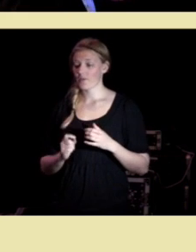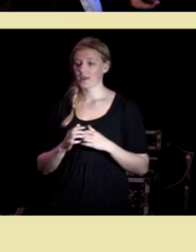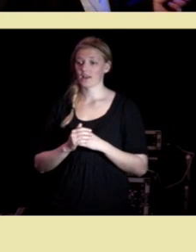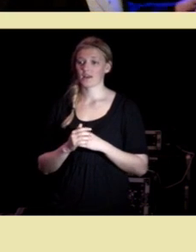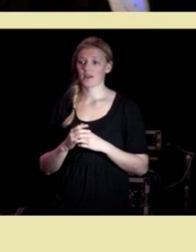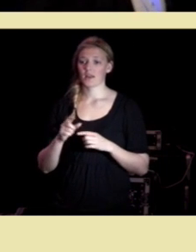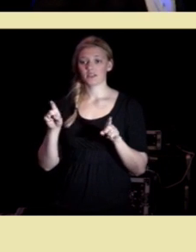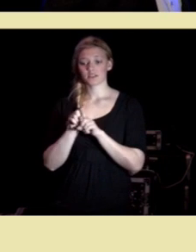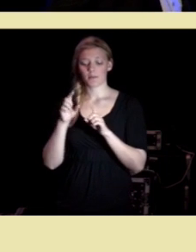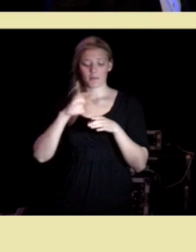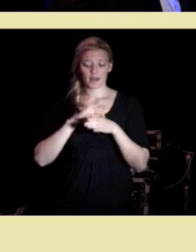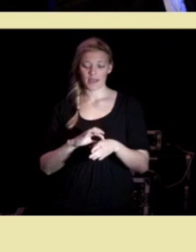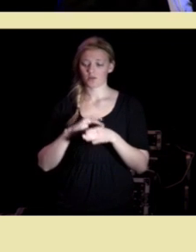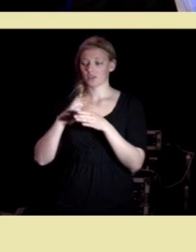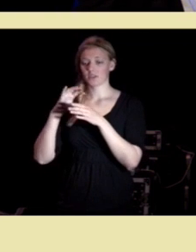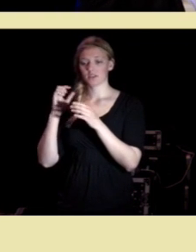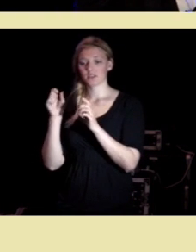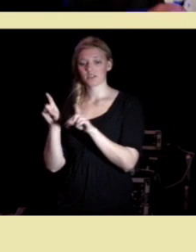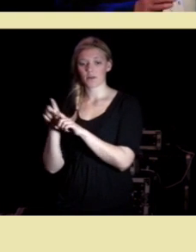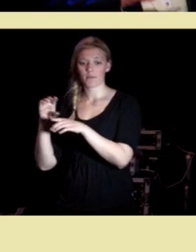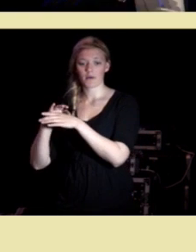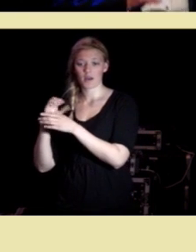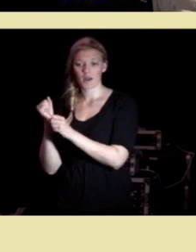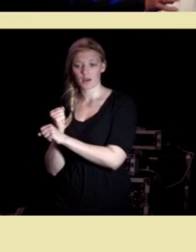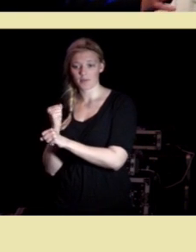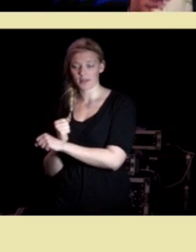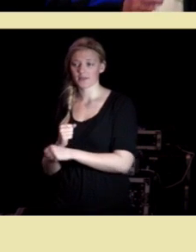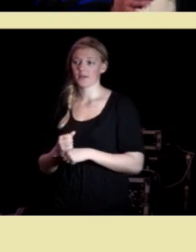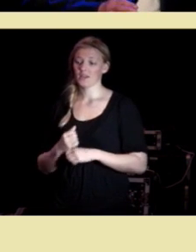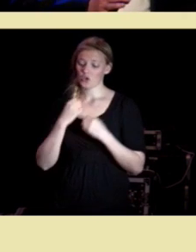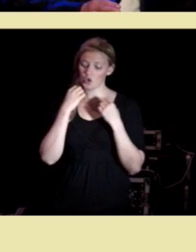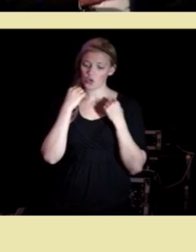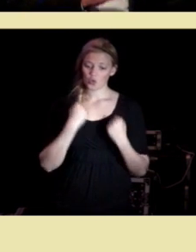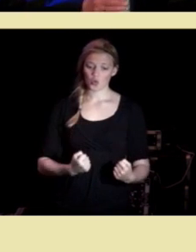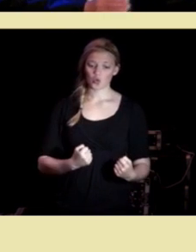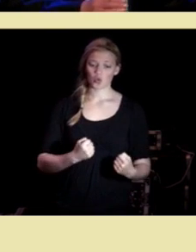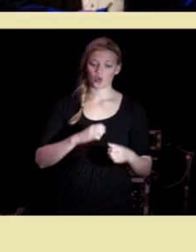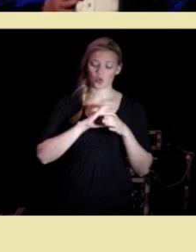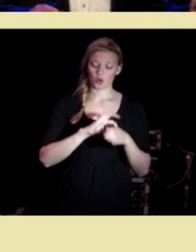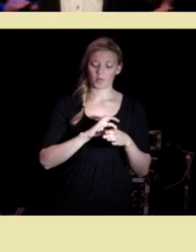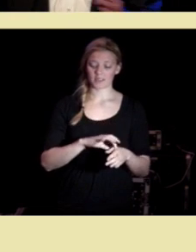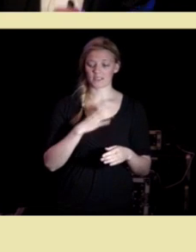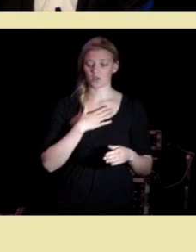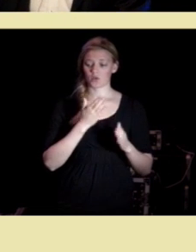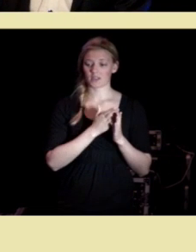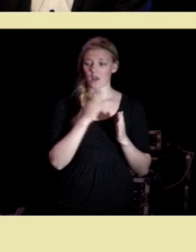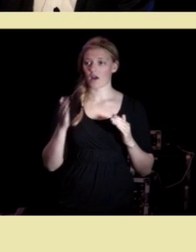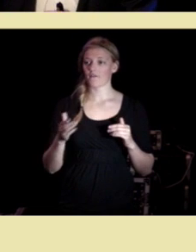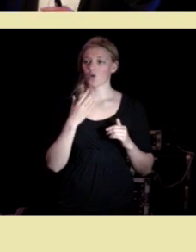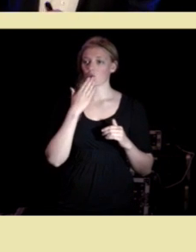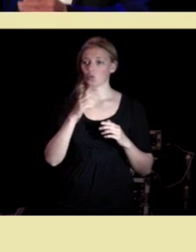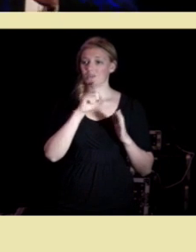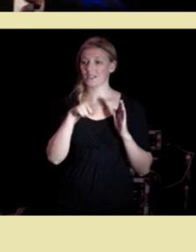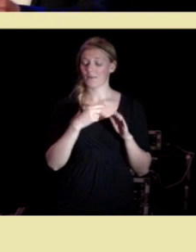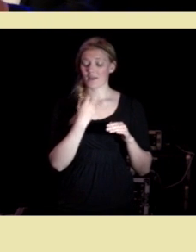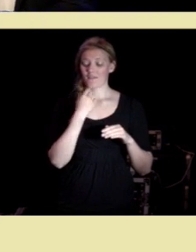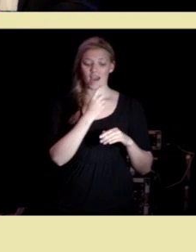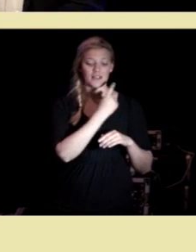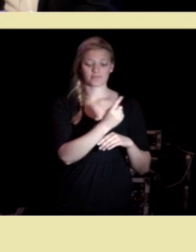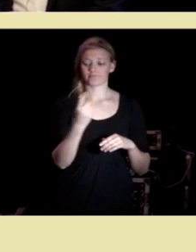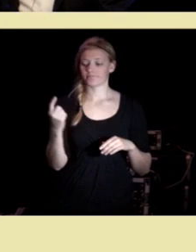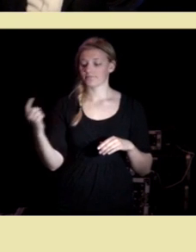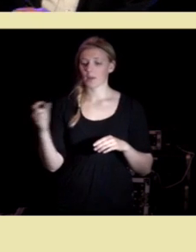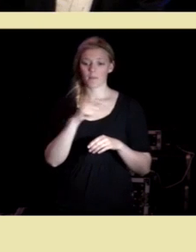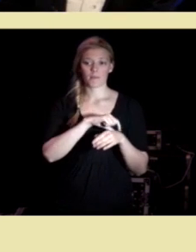samme type arbeid og samme lege. Det kan være smart at de tunge pasientene tar det for lønns og setter av en god time til hver. Og så har